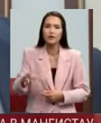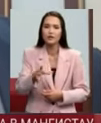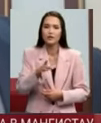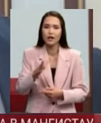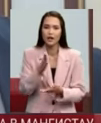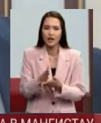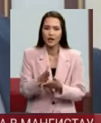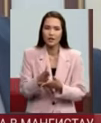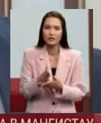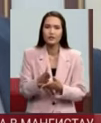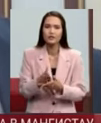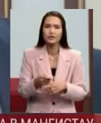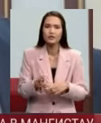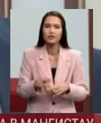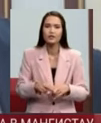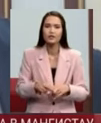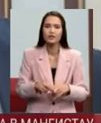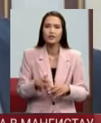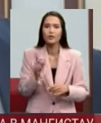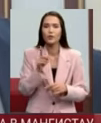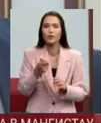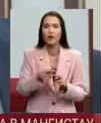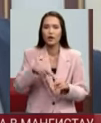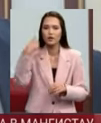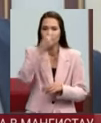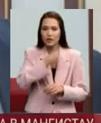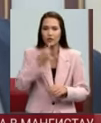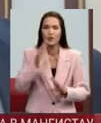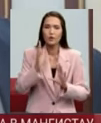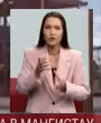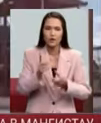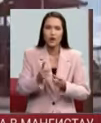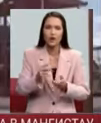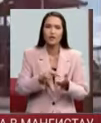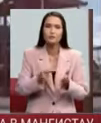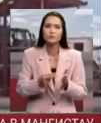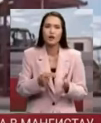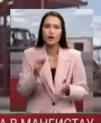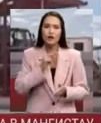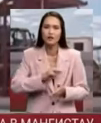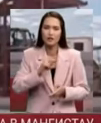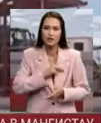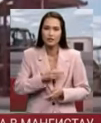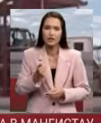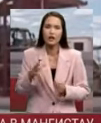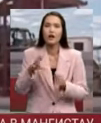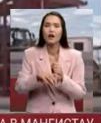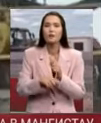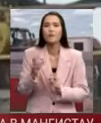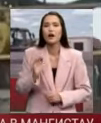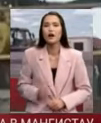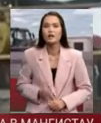в 2026 году планируем так закончить его. В компании «Казпетродриллинг» не сомневаются